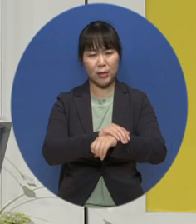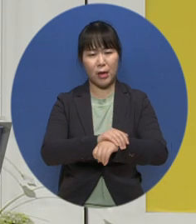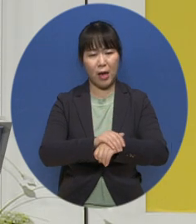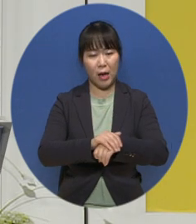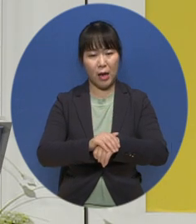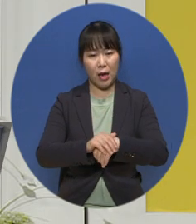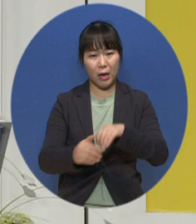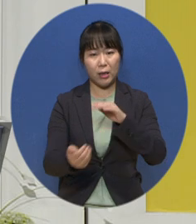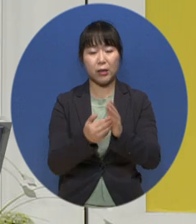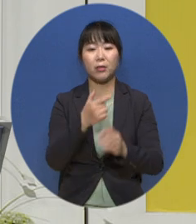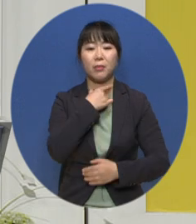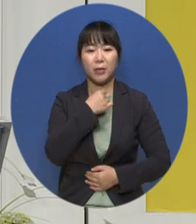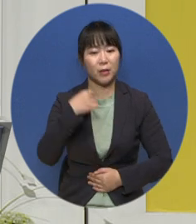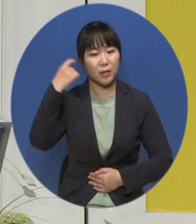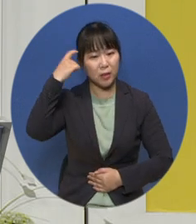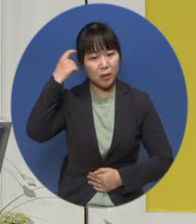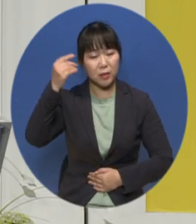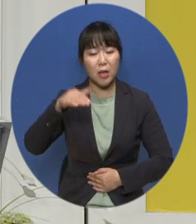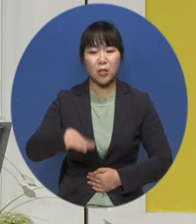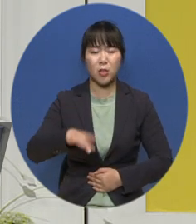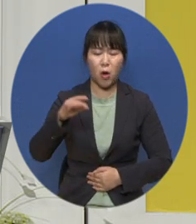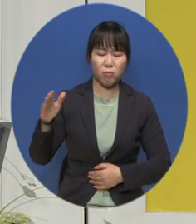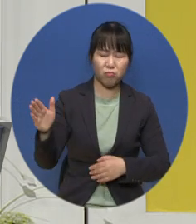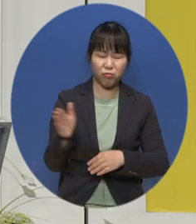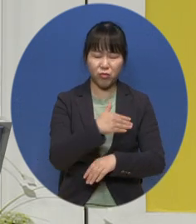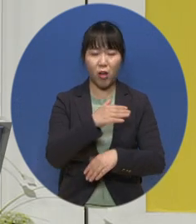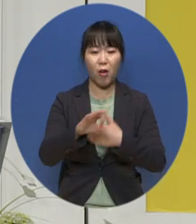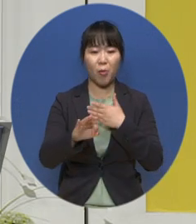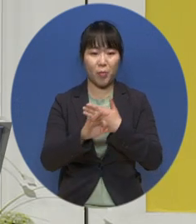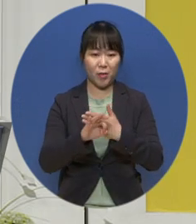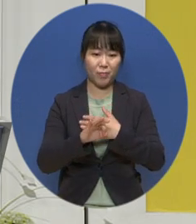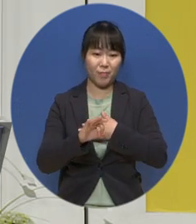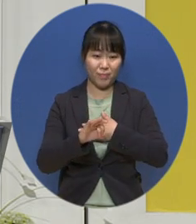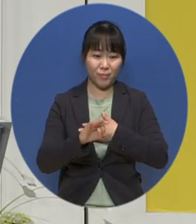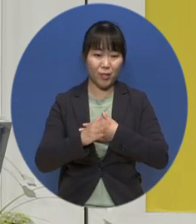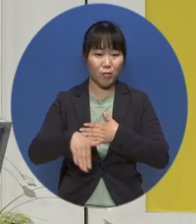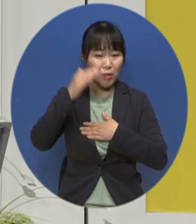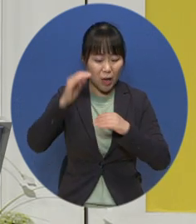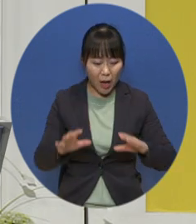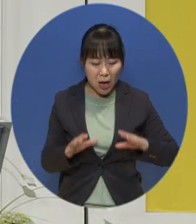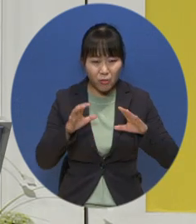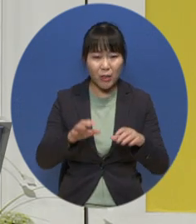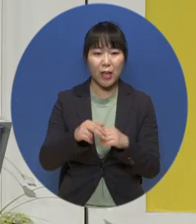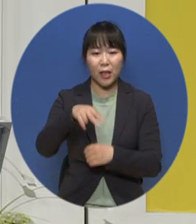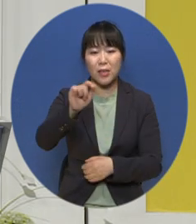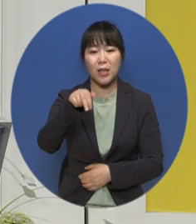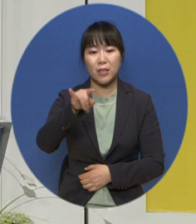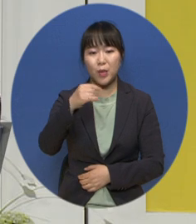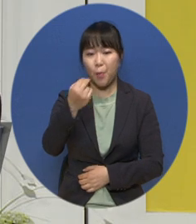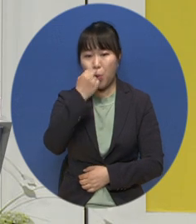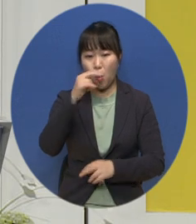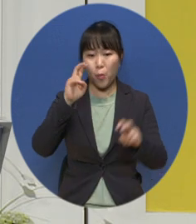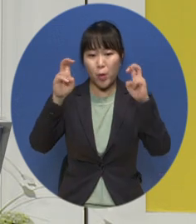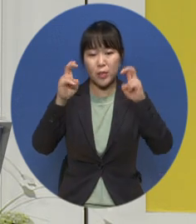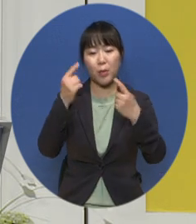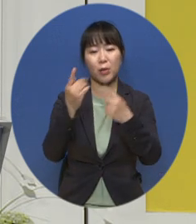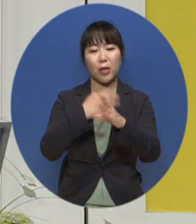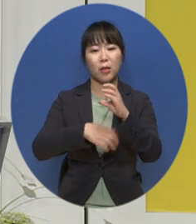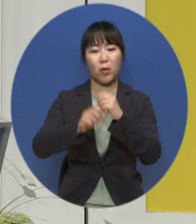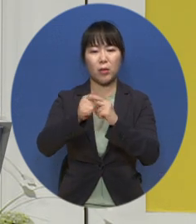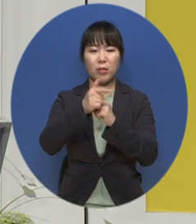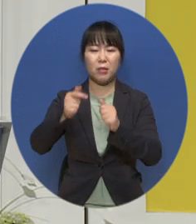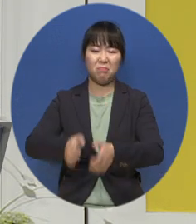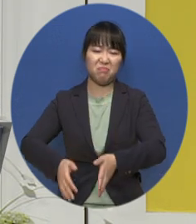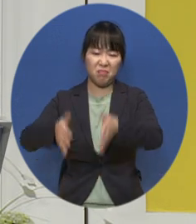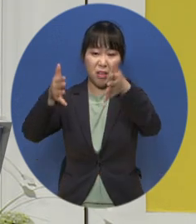좋겠어 좋겠다 있는데 처음부터 시도했으며 는 제가 우리나라 그 산재보험 해서 보다도 더 안 밀린 도치